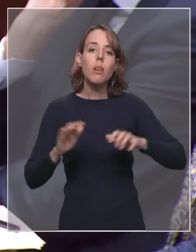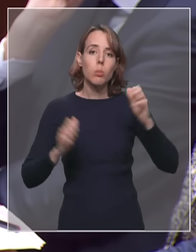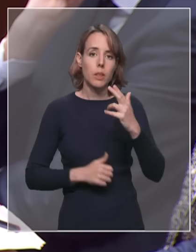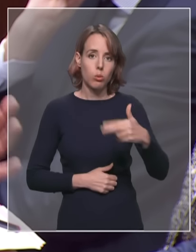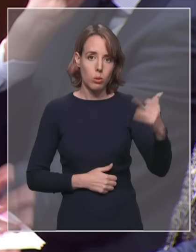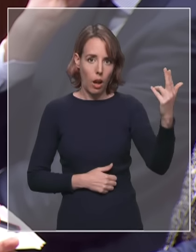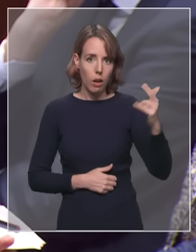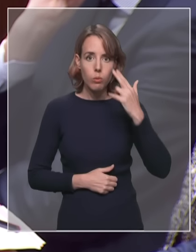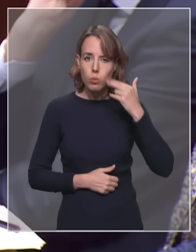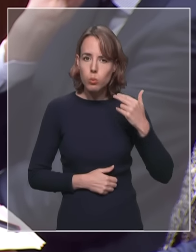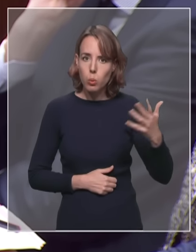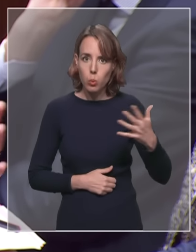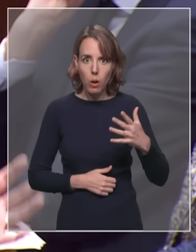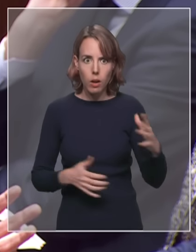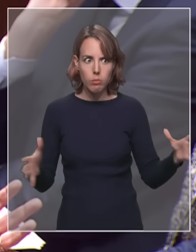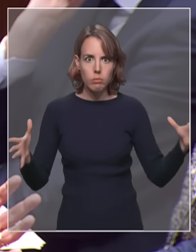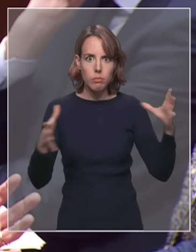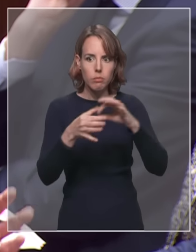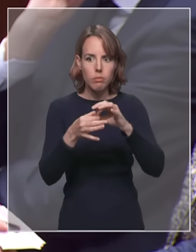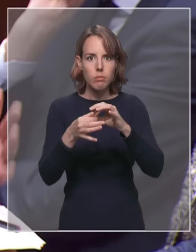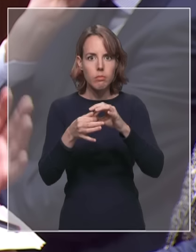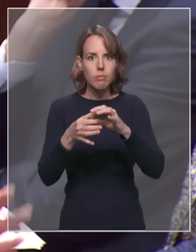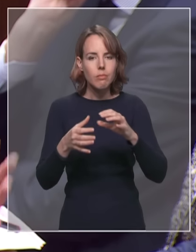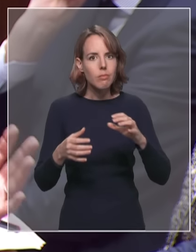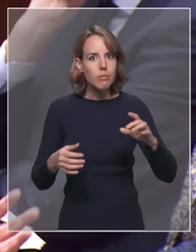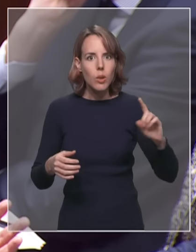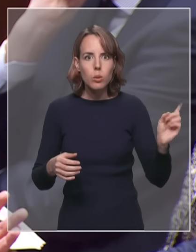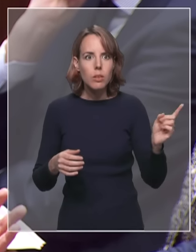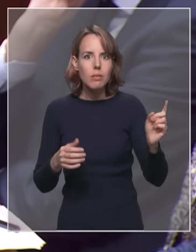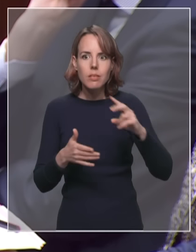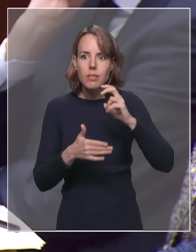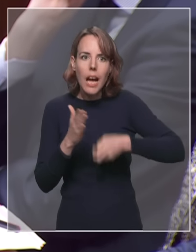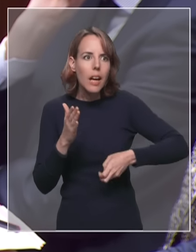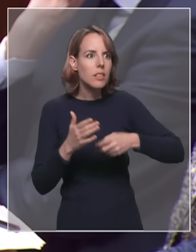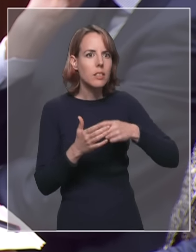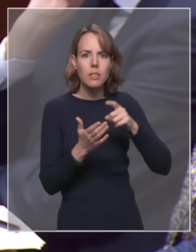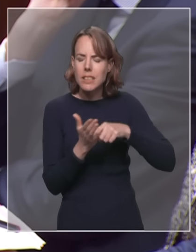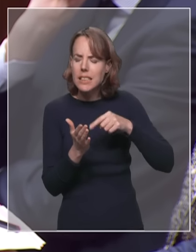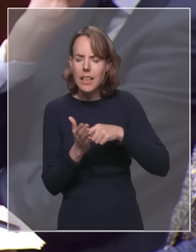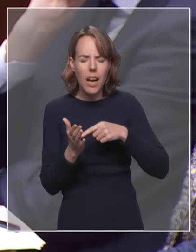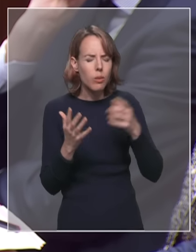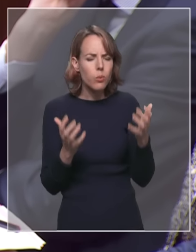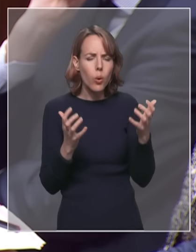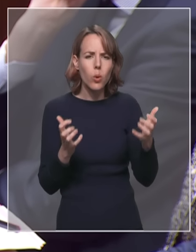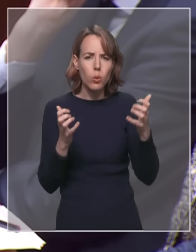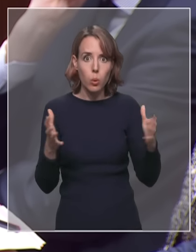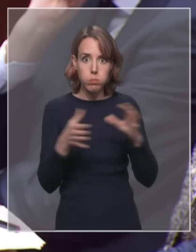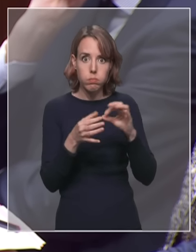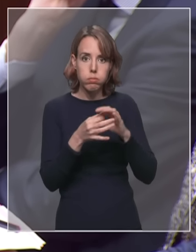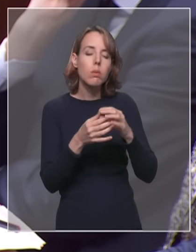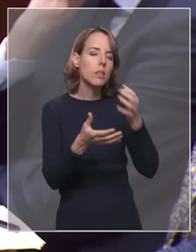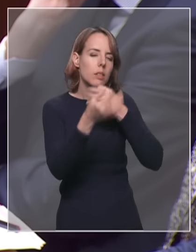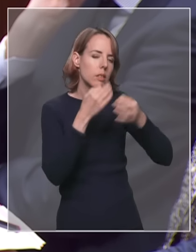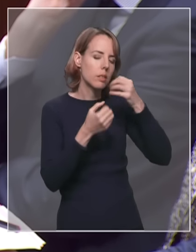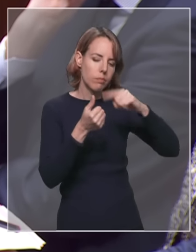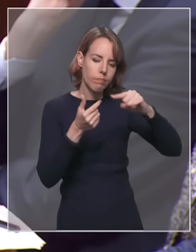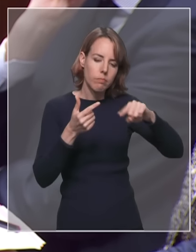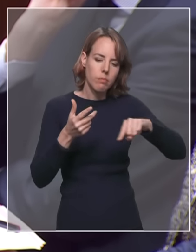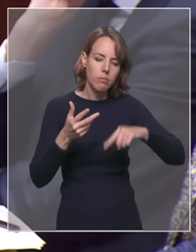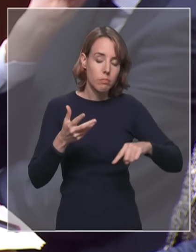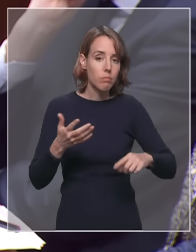avons vu une coalition finalement de toutes les taxes et de toutes les fiscalités possibles, et vous en avez cité un certain nombre. Et je